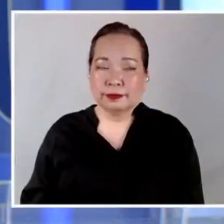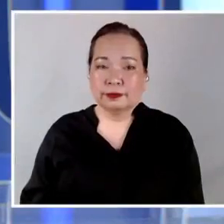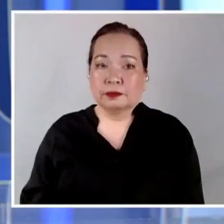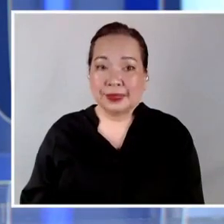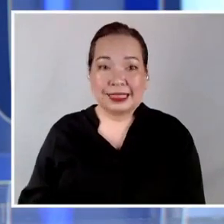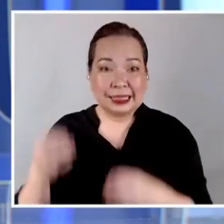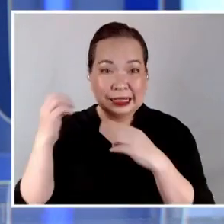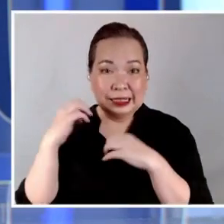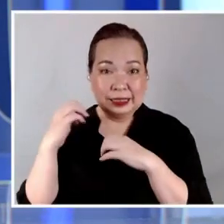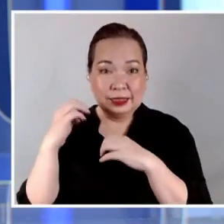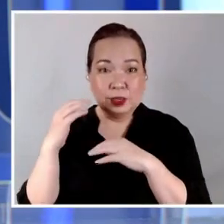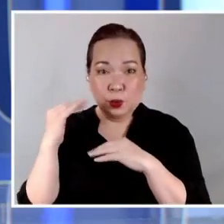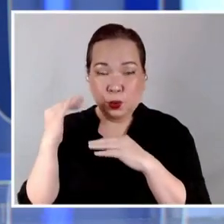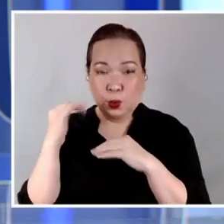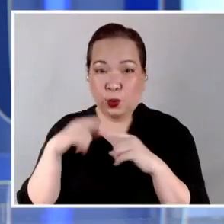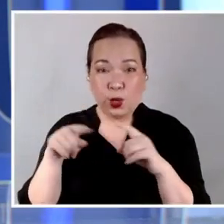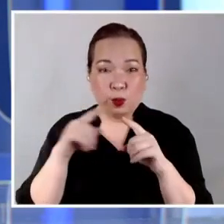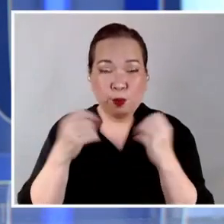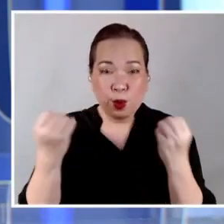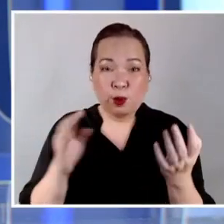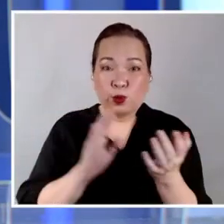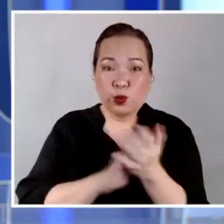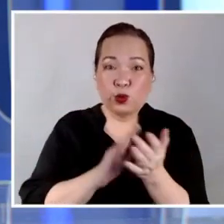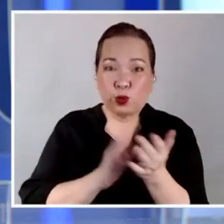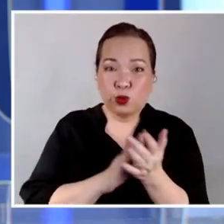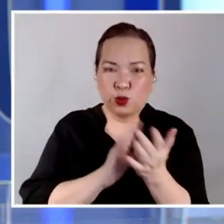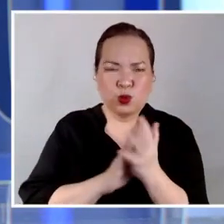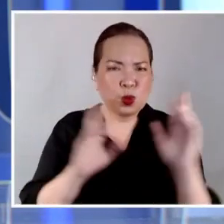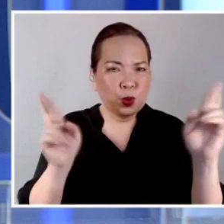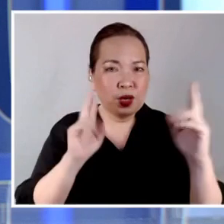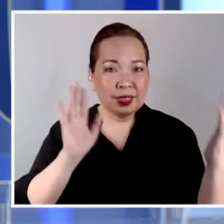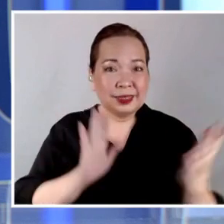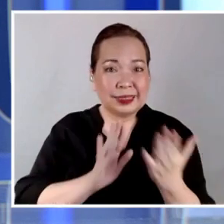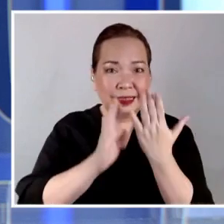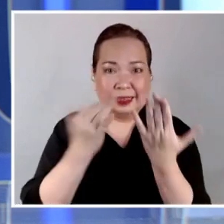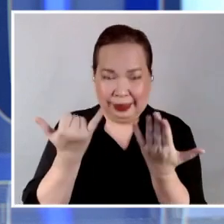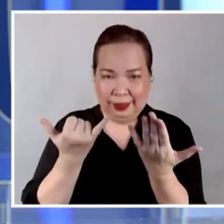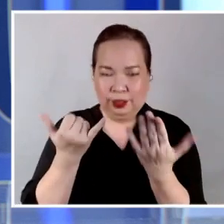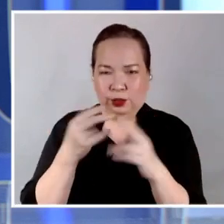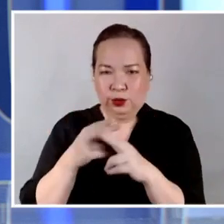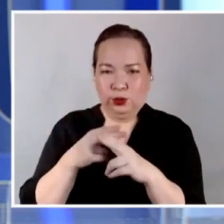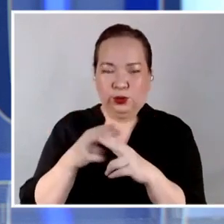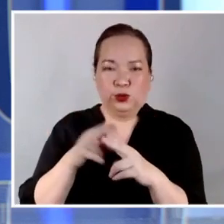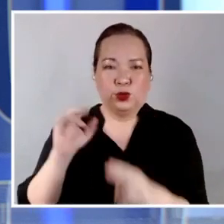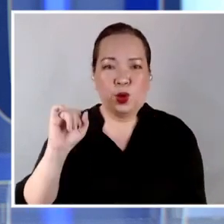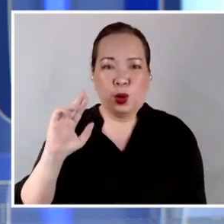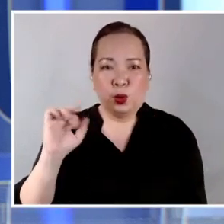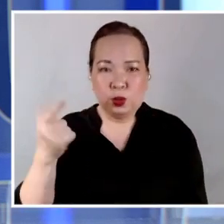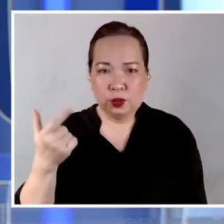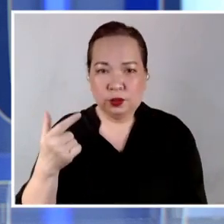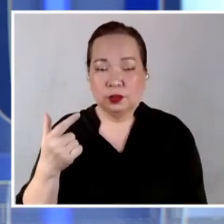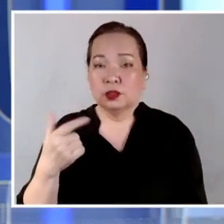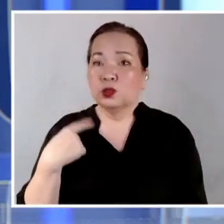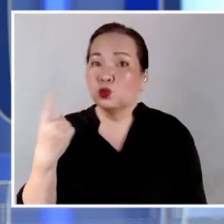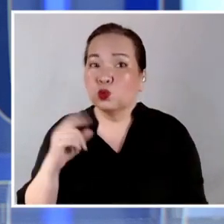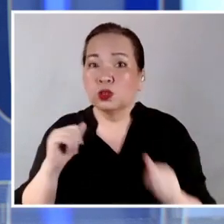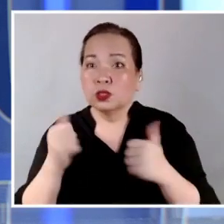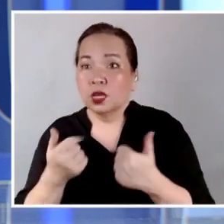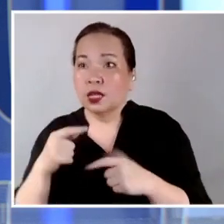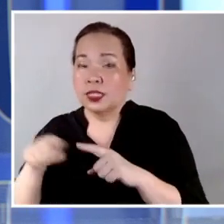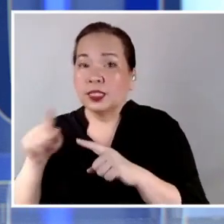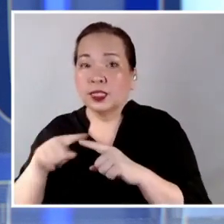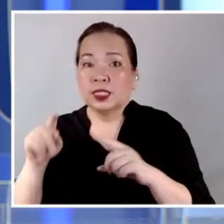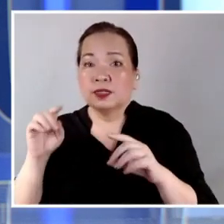Inaasahang maraming eskwelahan ang magbabalik sa face-to-face classes ngayong pasukan. Patuloy naman ang hamong hinaharap ng maraming public